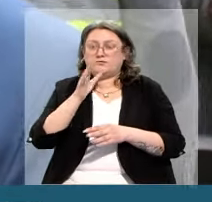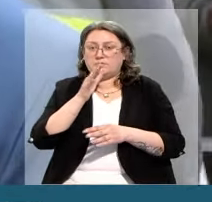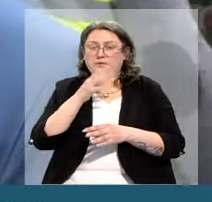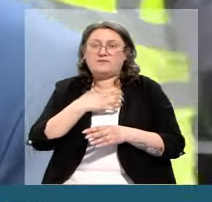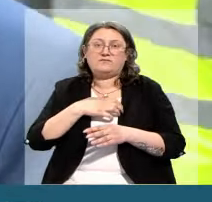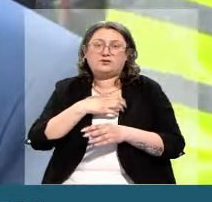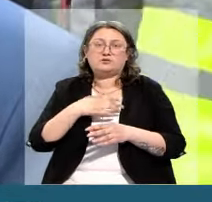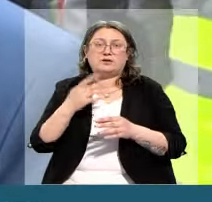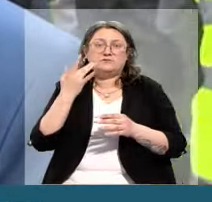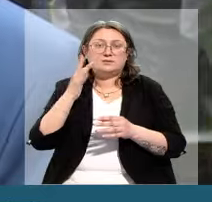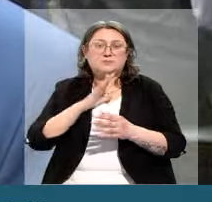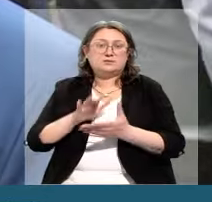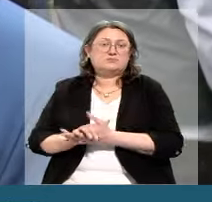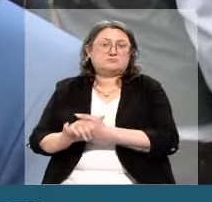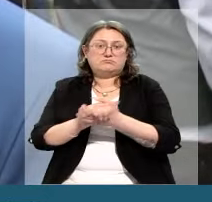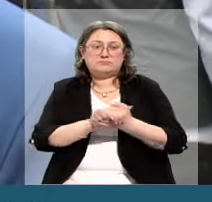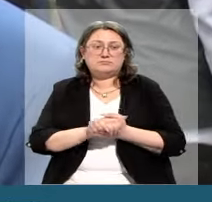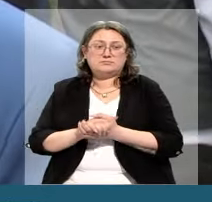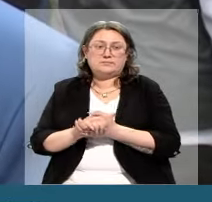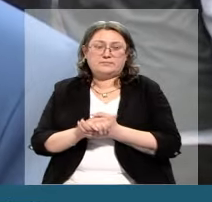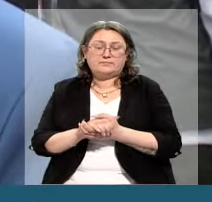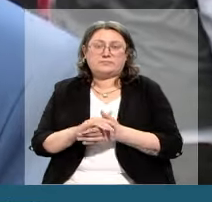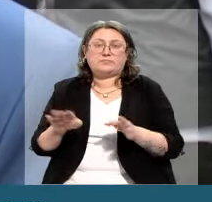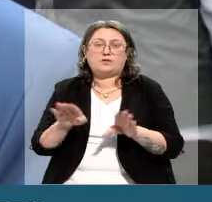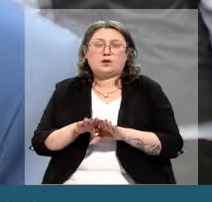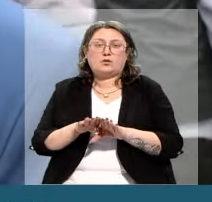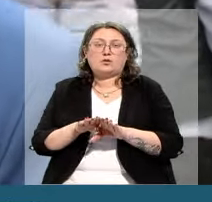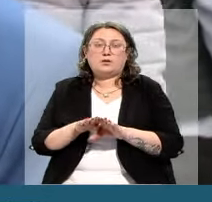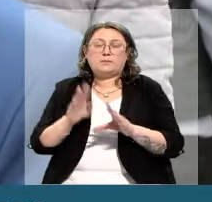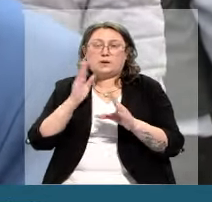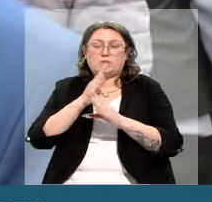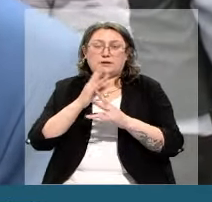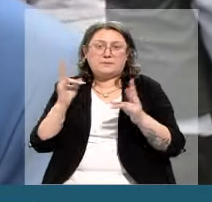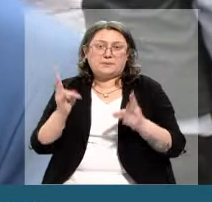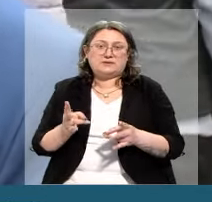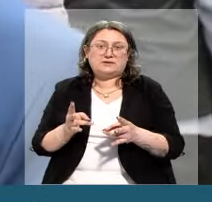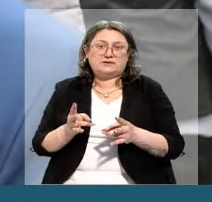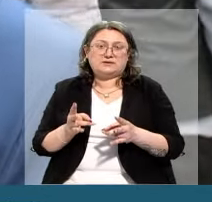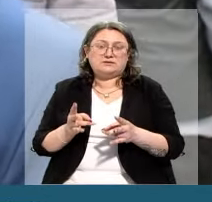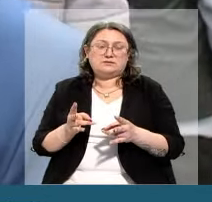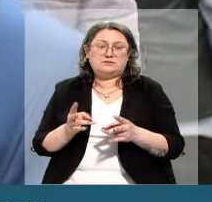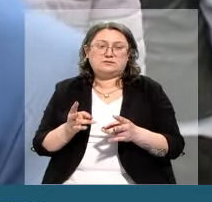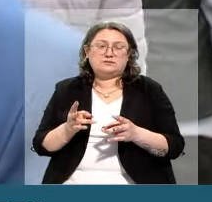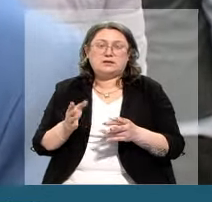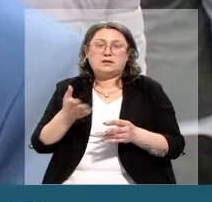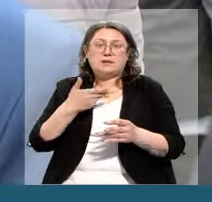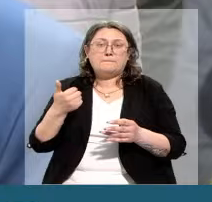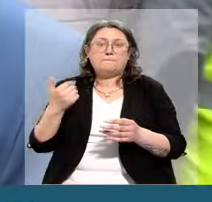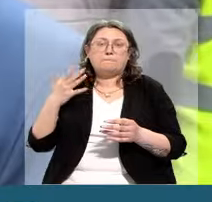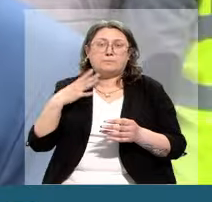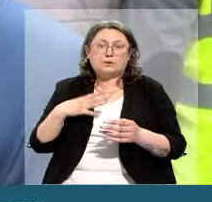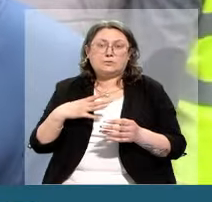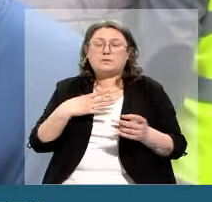аймағында тасқын судан зардап шеккен отбасыларына мұқтаж жандарға көмек үшін келіп жатқан азық-түліктер, төсек-орындар,